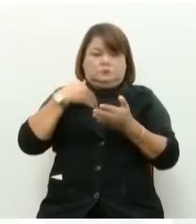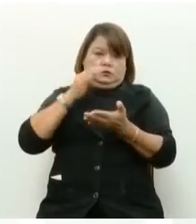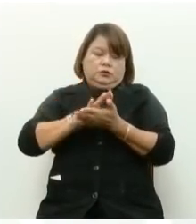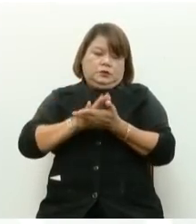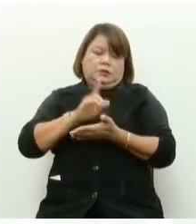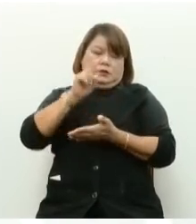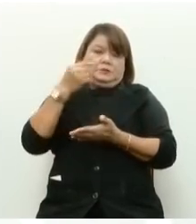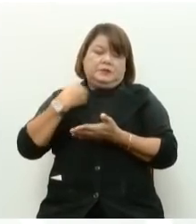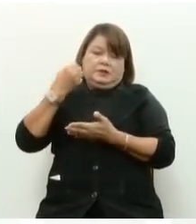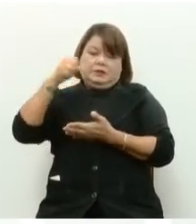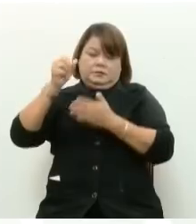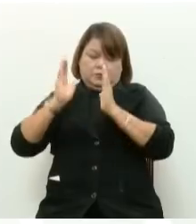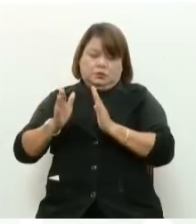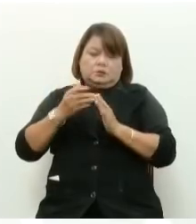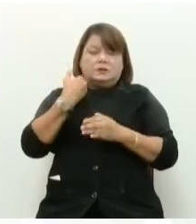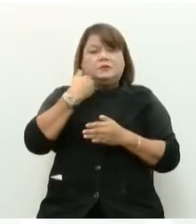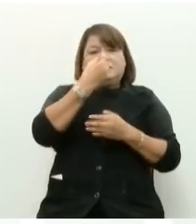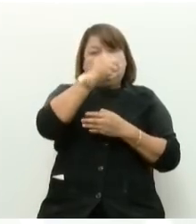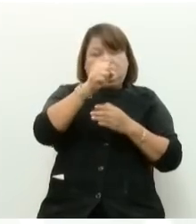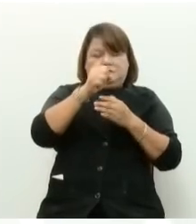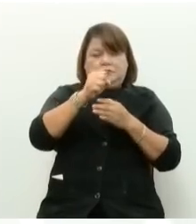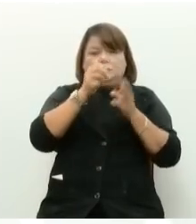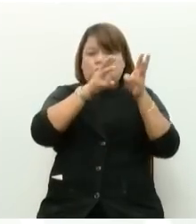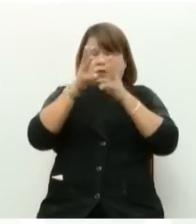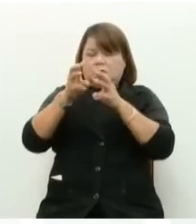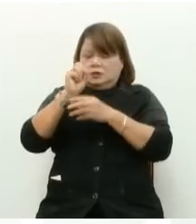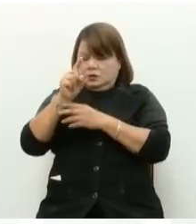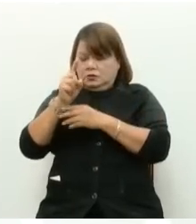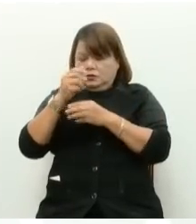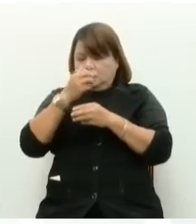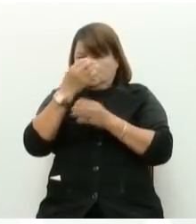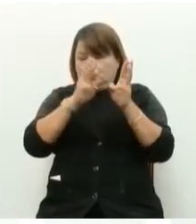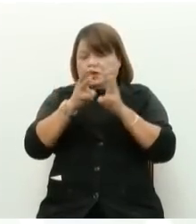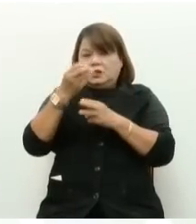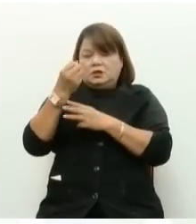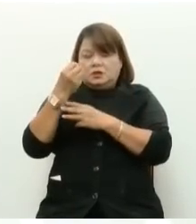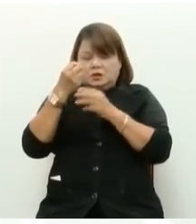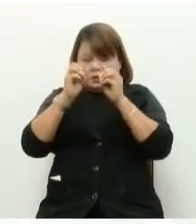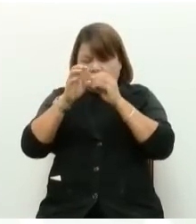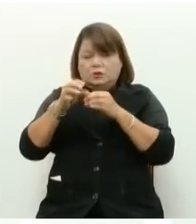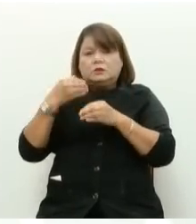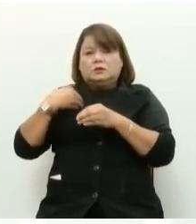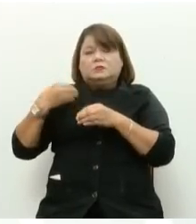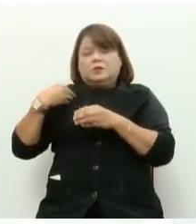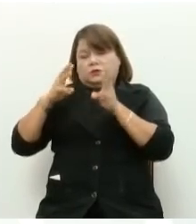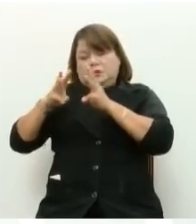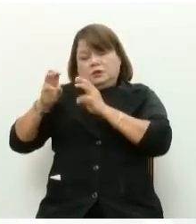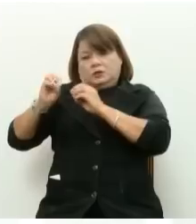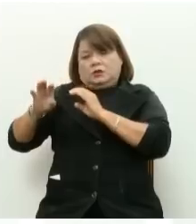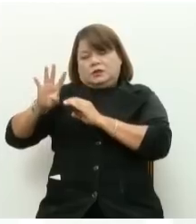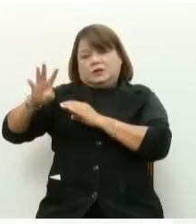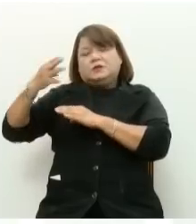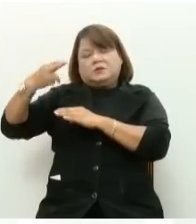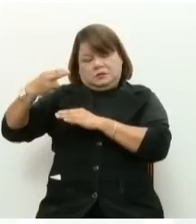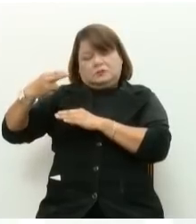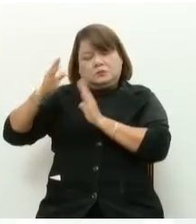10คนเนี่ยเกิด10ศาสตร์การสอน100คน 10,000 คน 40,000 คนที่ส่ง 40,000 คนนี่เกิดศาสตร์ 40,000 คนแล้วเป็นงานในหน้าที่โดยตร